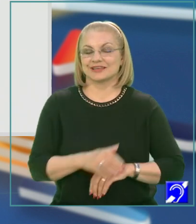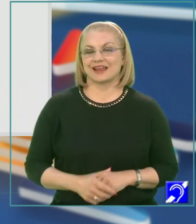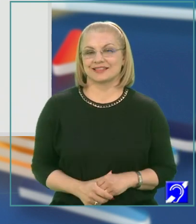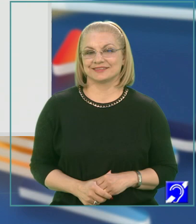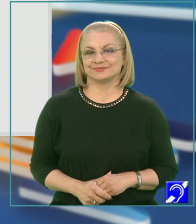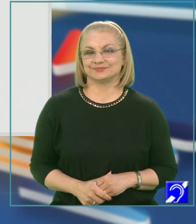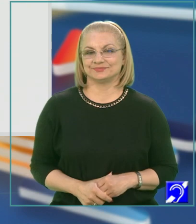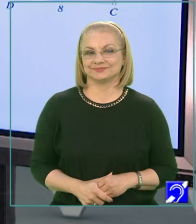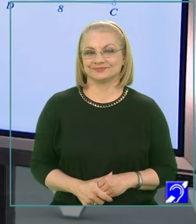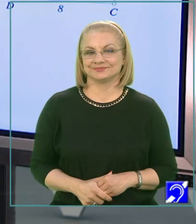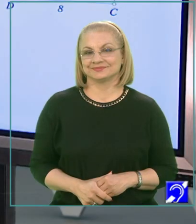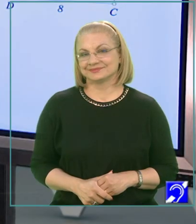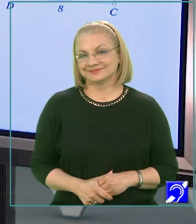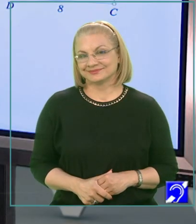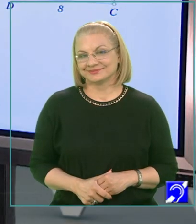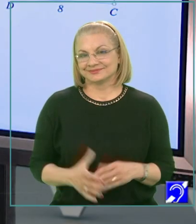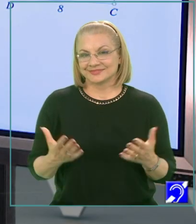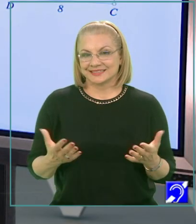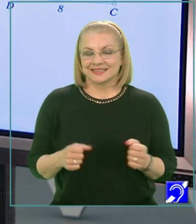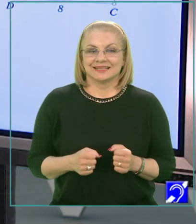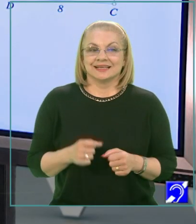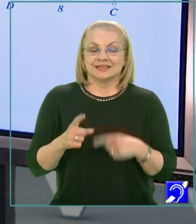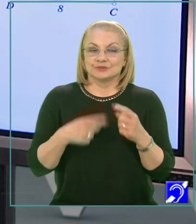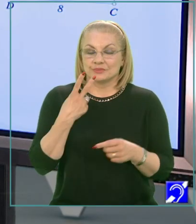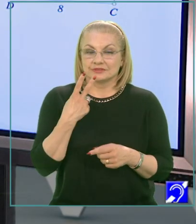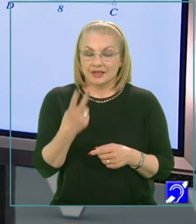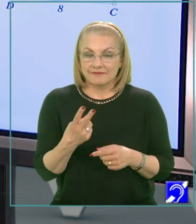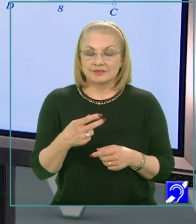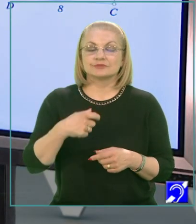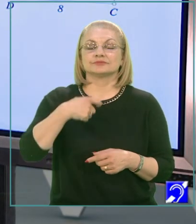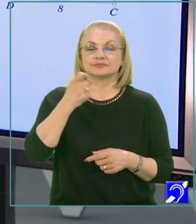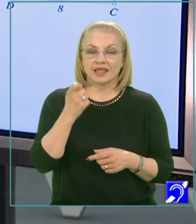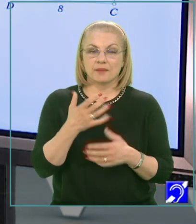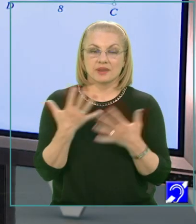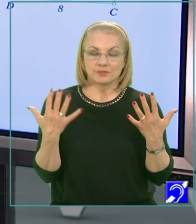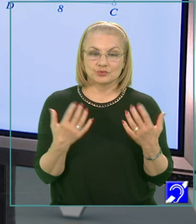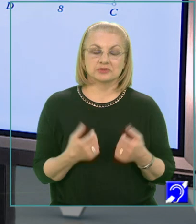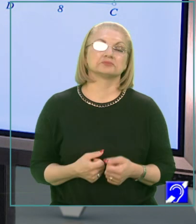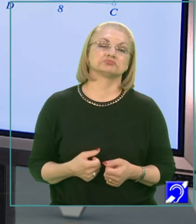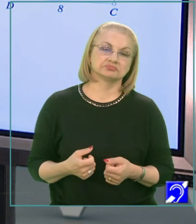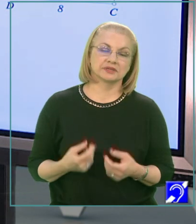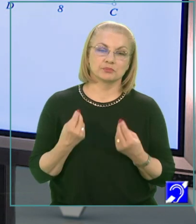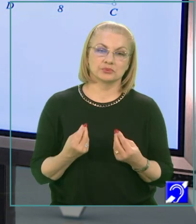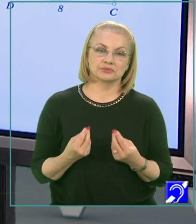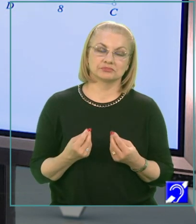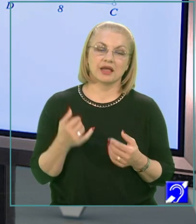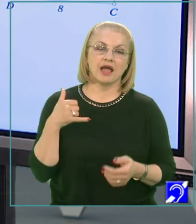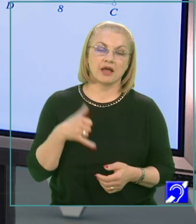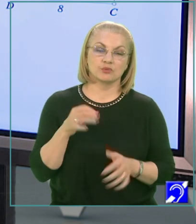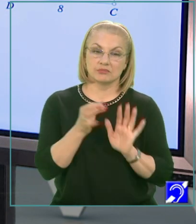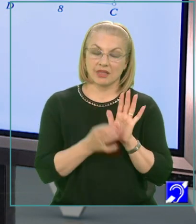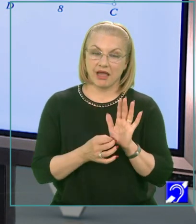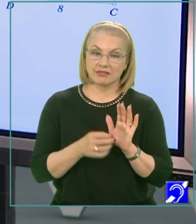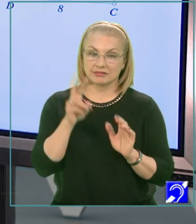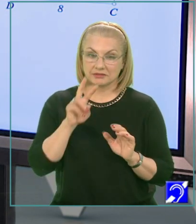de grade. Așadar, după ce ne-am lămurit foarte bine cu datele pe care le avem și le-am pus